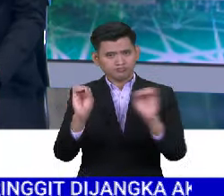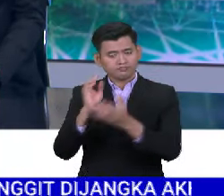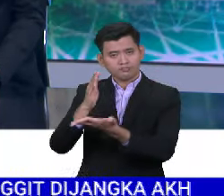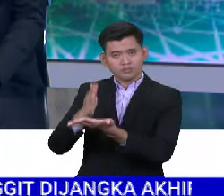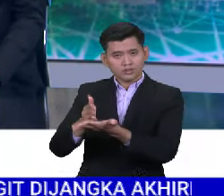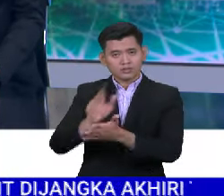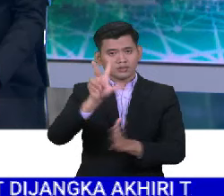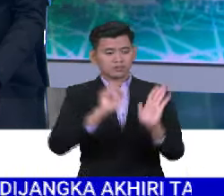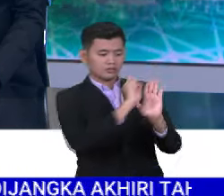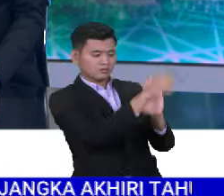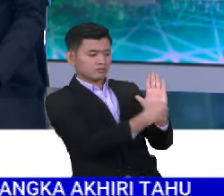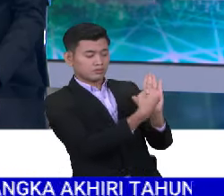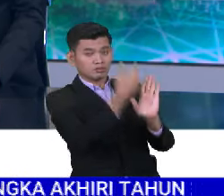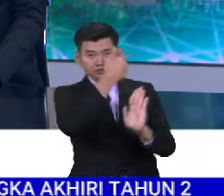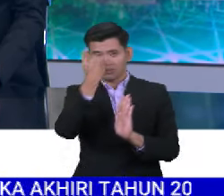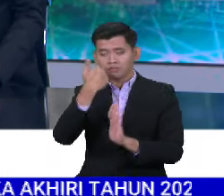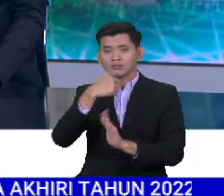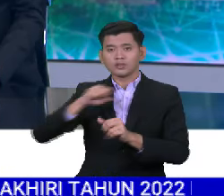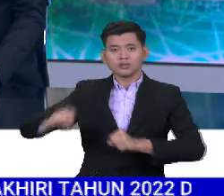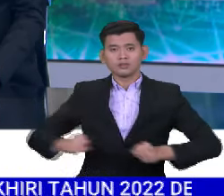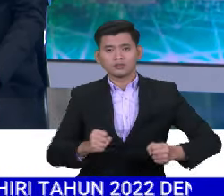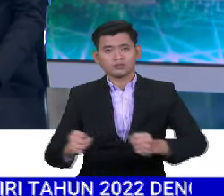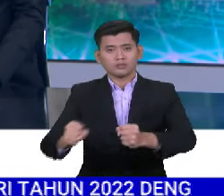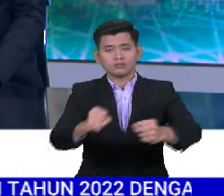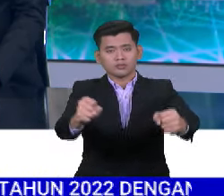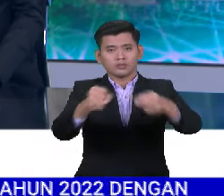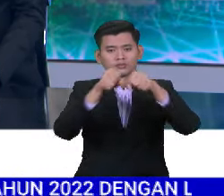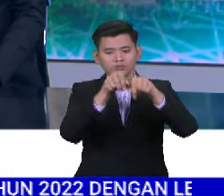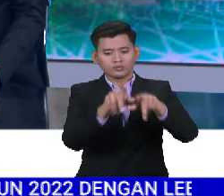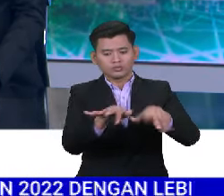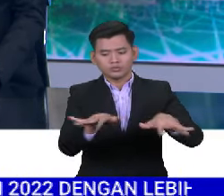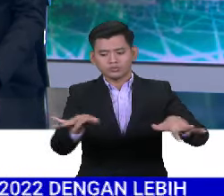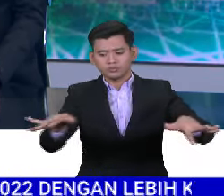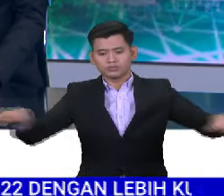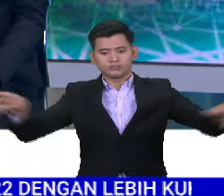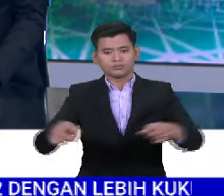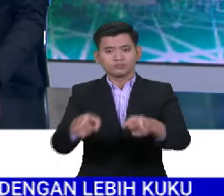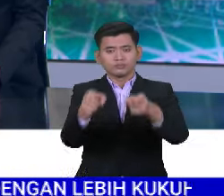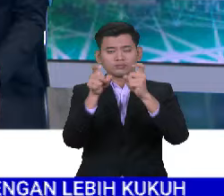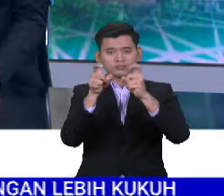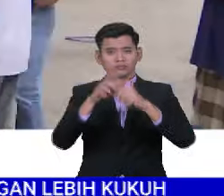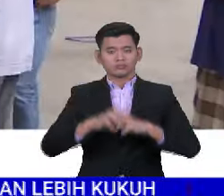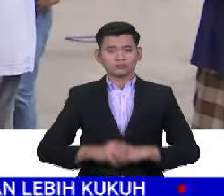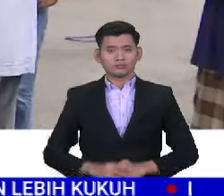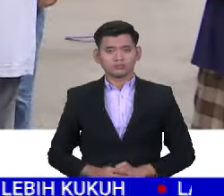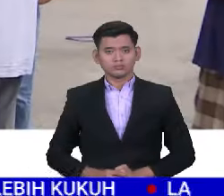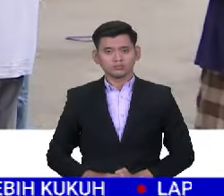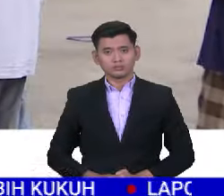selama 3 jam menyebabkan air Sungai Lata Celak melimpah terlalu cepat.